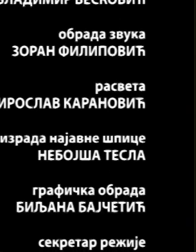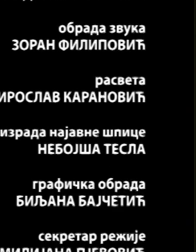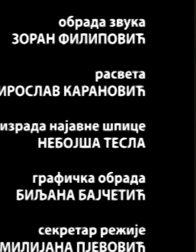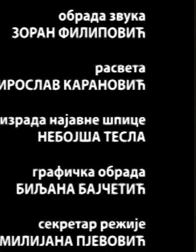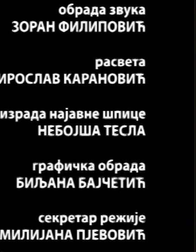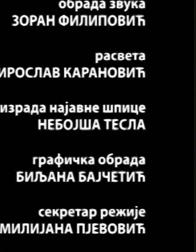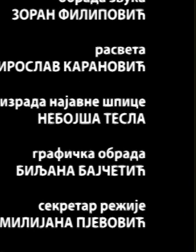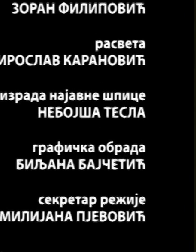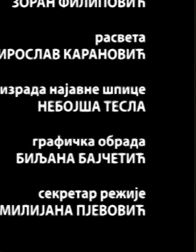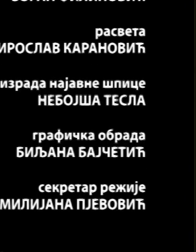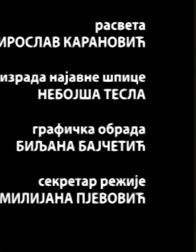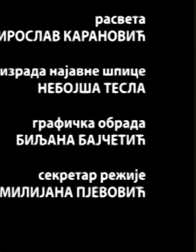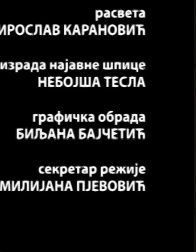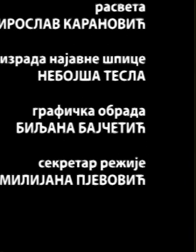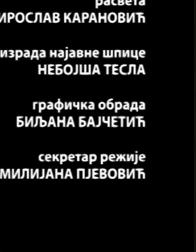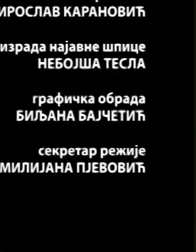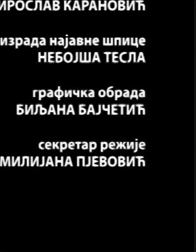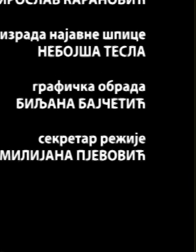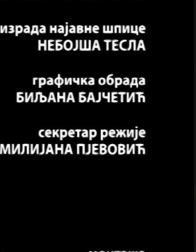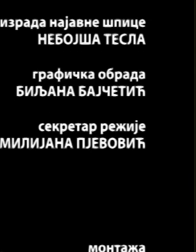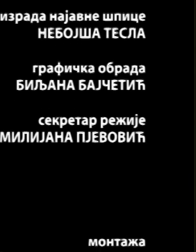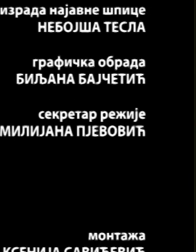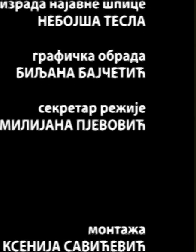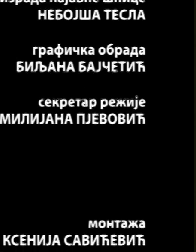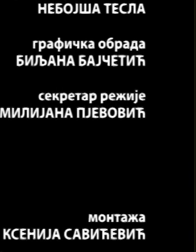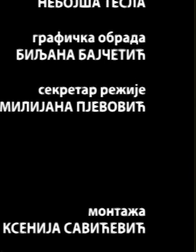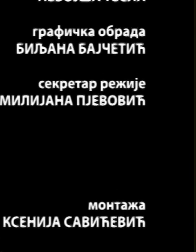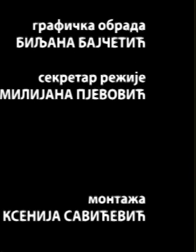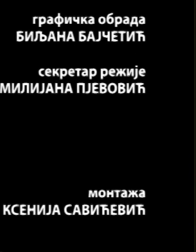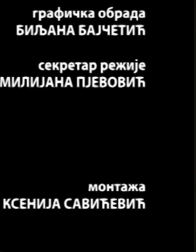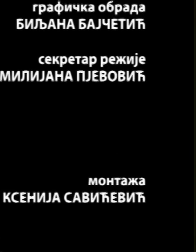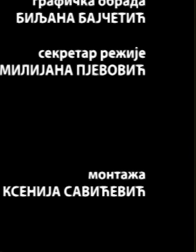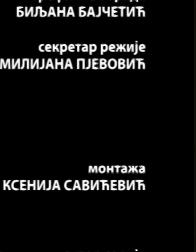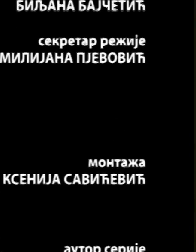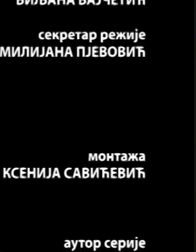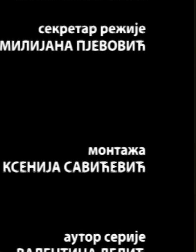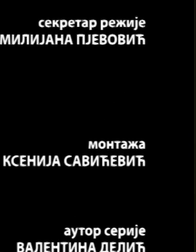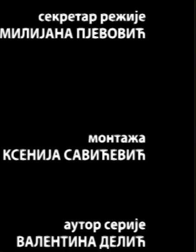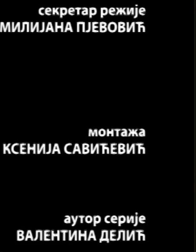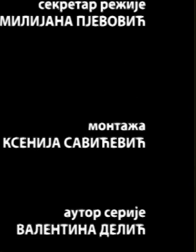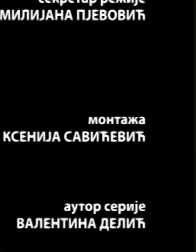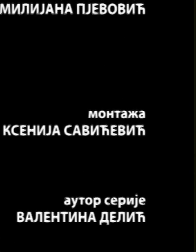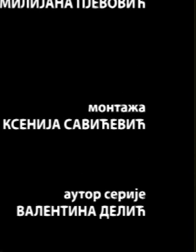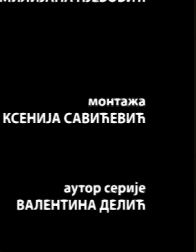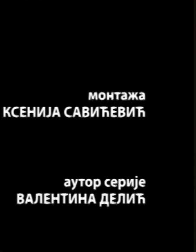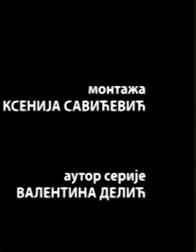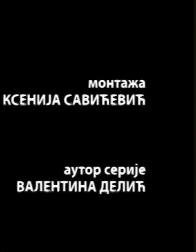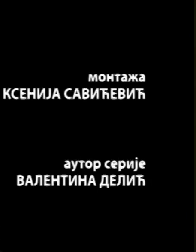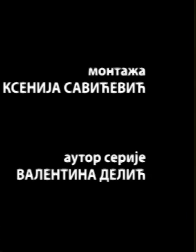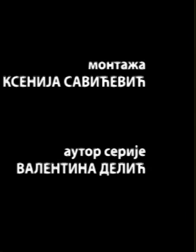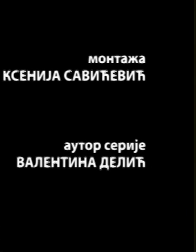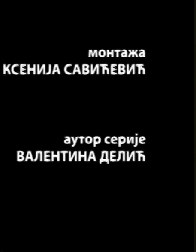Show me the place I've forgotten, I don't know. Show me the